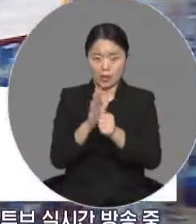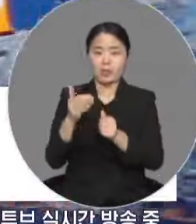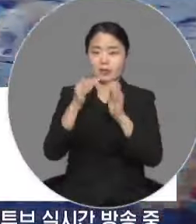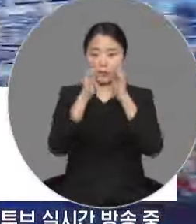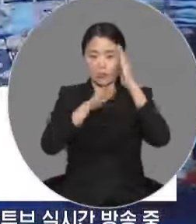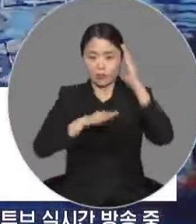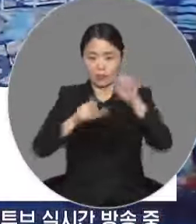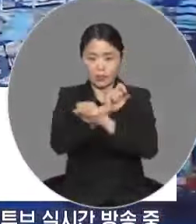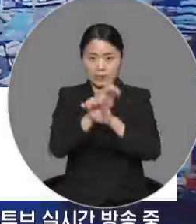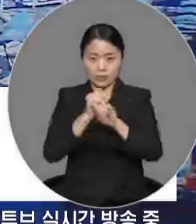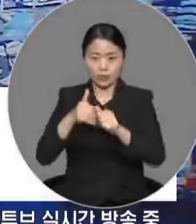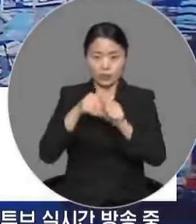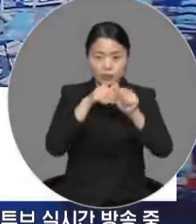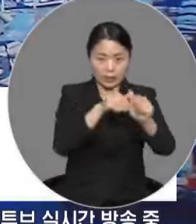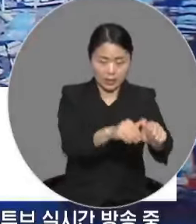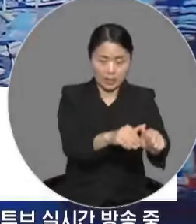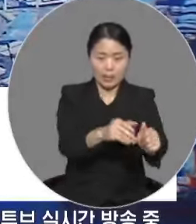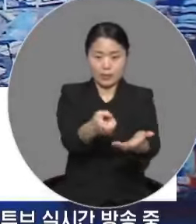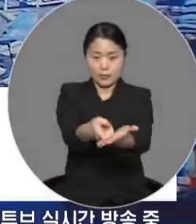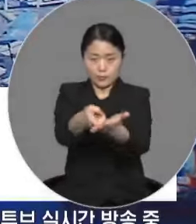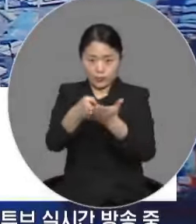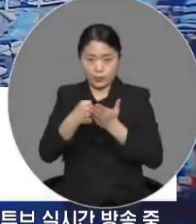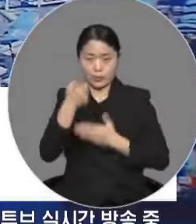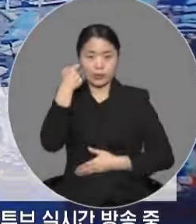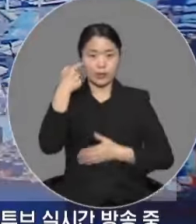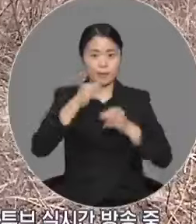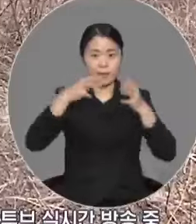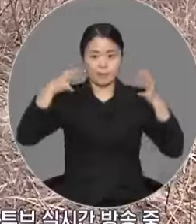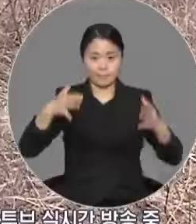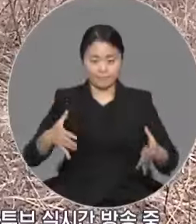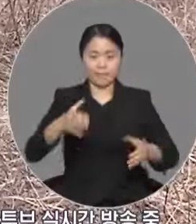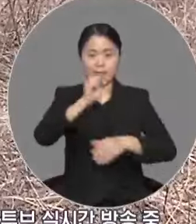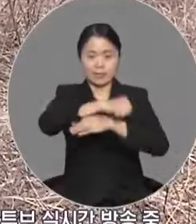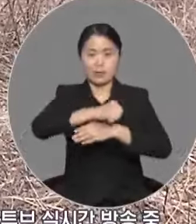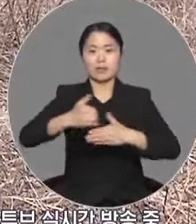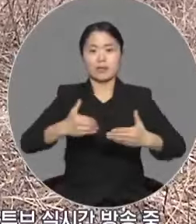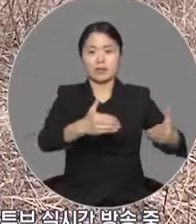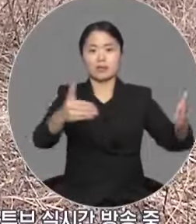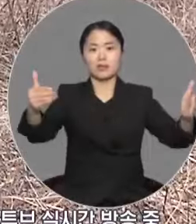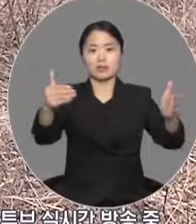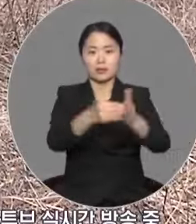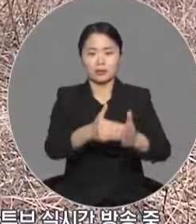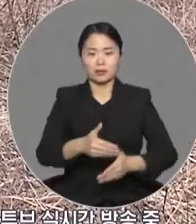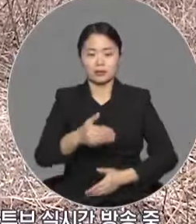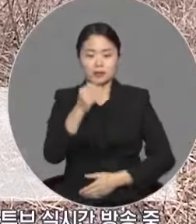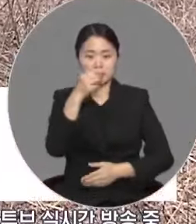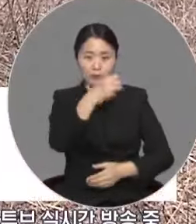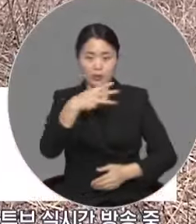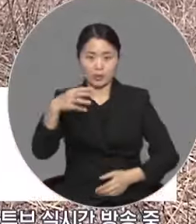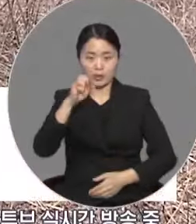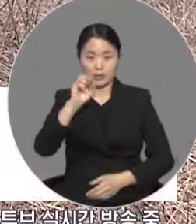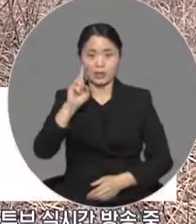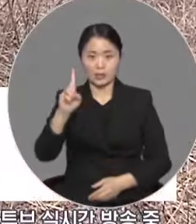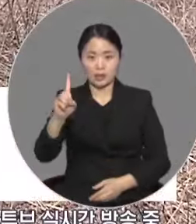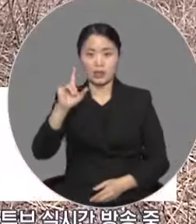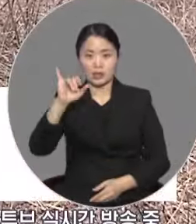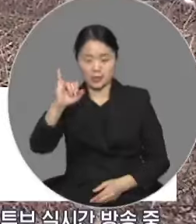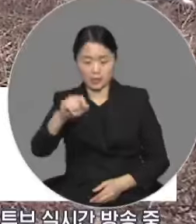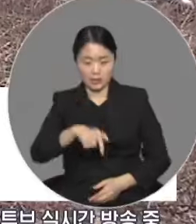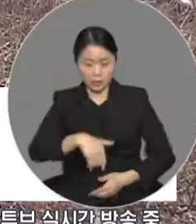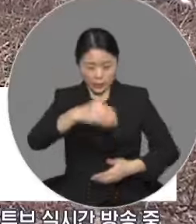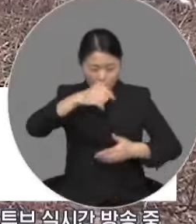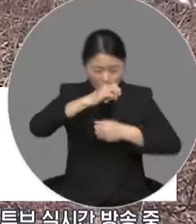파견하면서 6개월로 기간을 대폭 줄인 덕분입니다. 특히 삼성 SDI가 수십 년간 매입하지